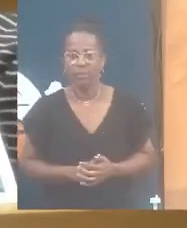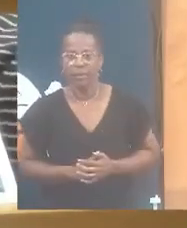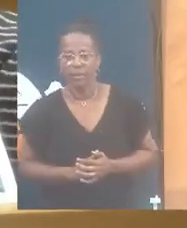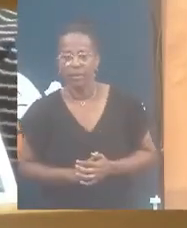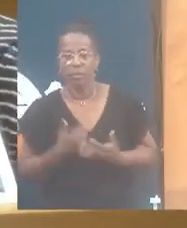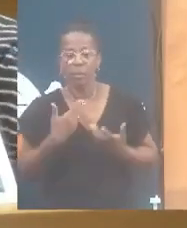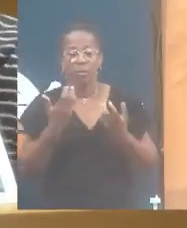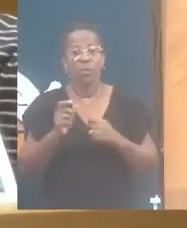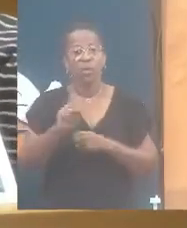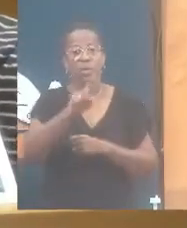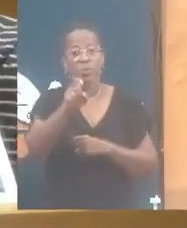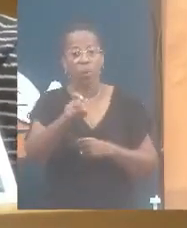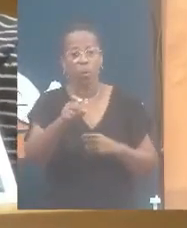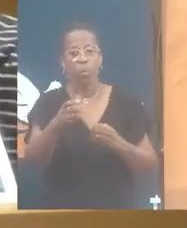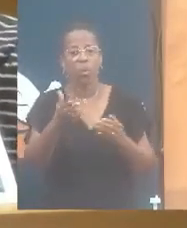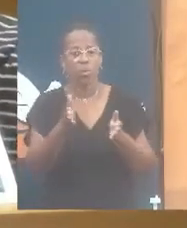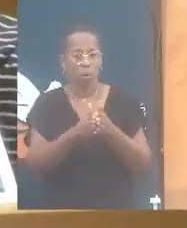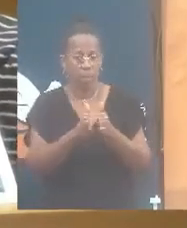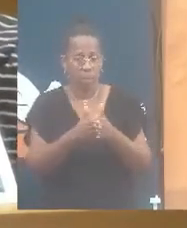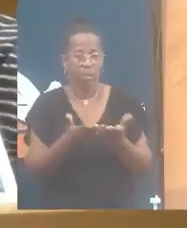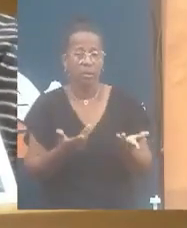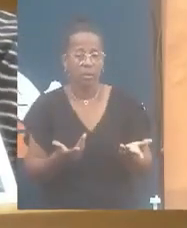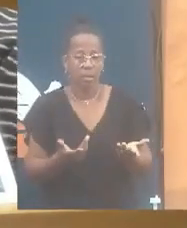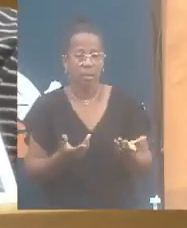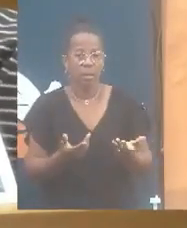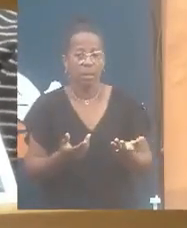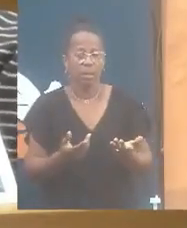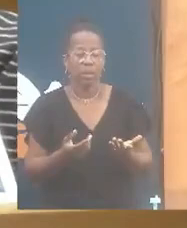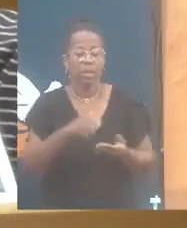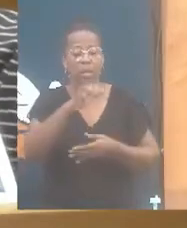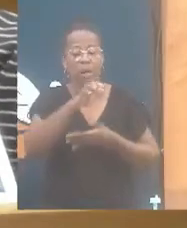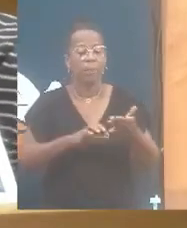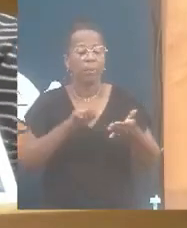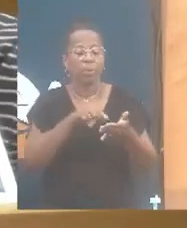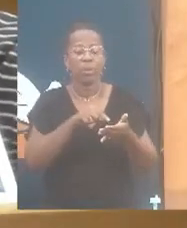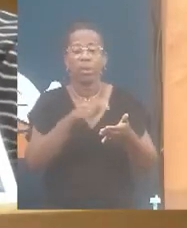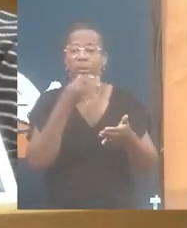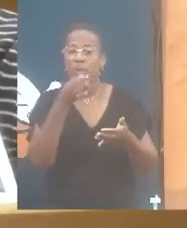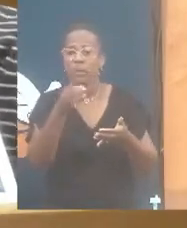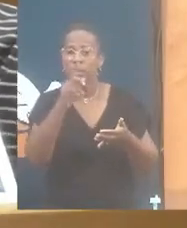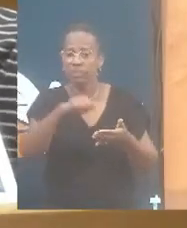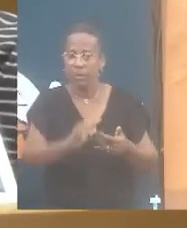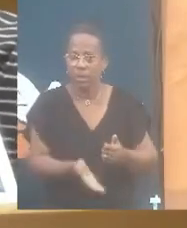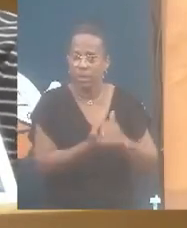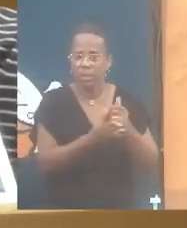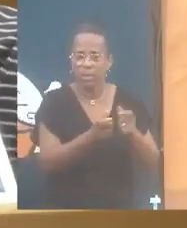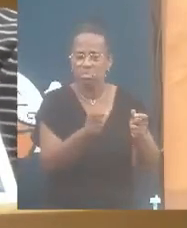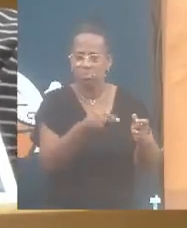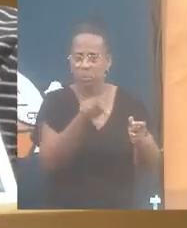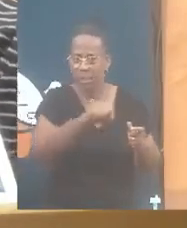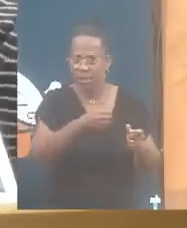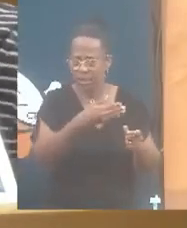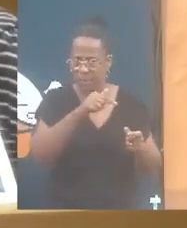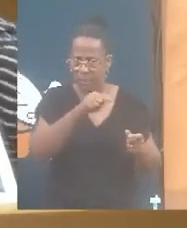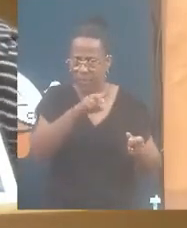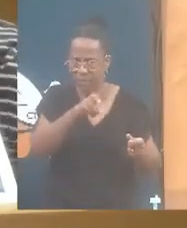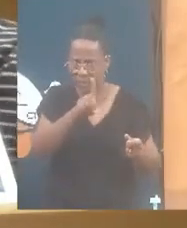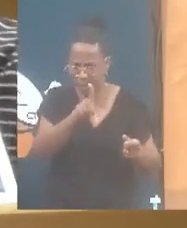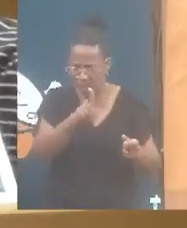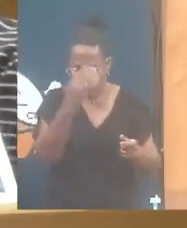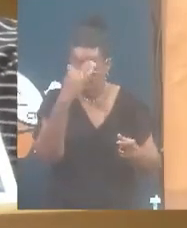question. Dans le rapport, il est dit qu'on doit aider le SMDVD pour obtenir des fonds